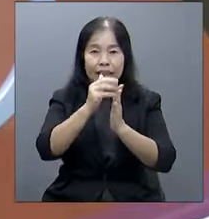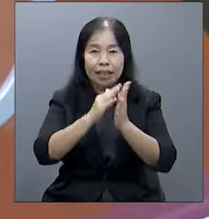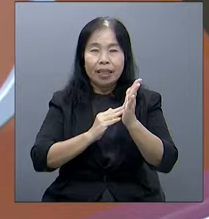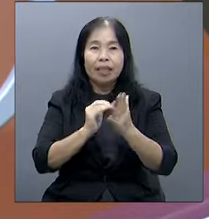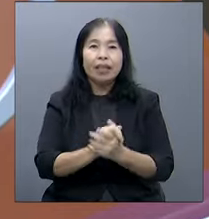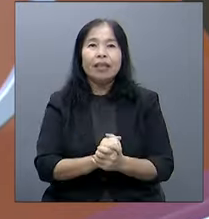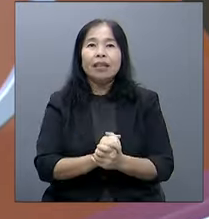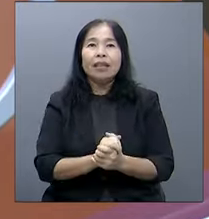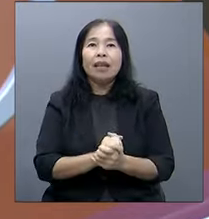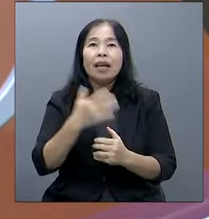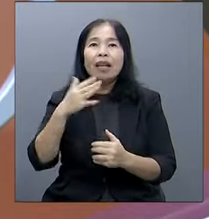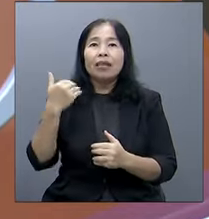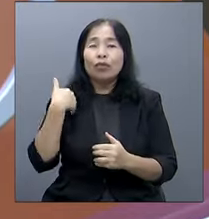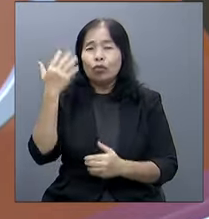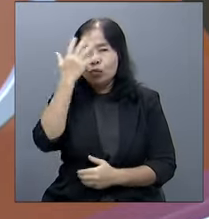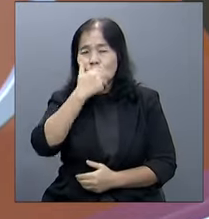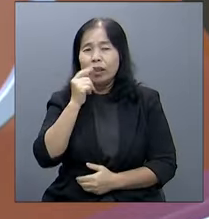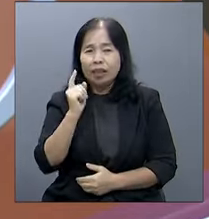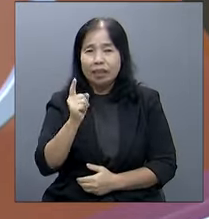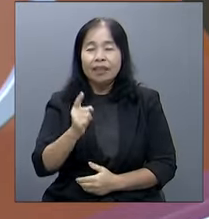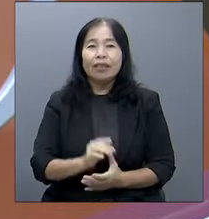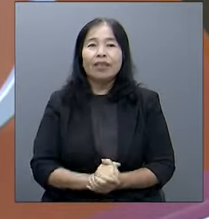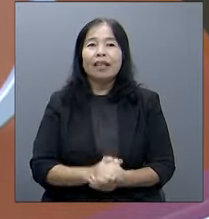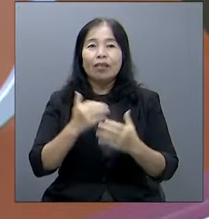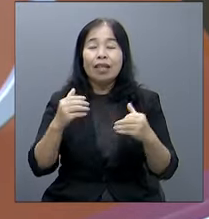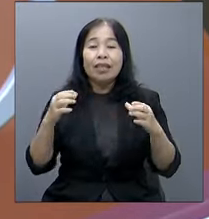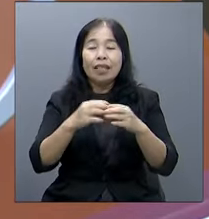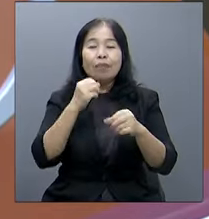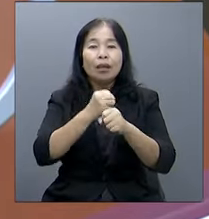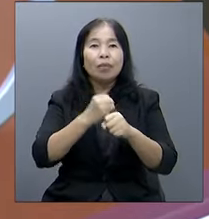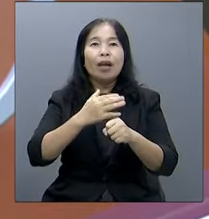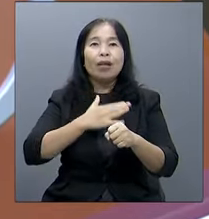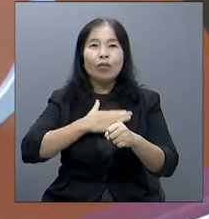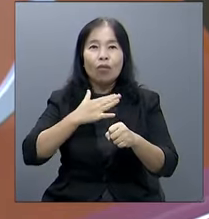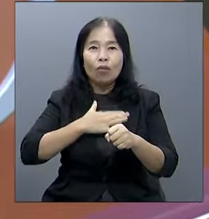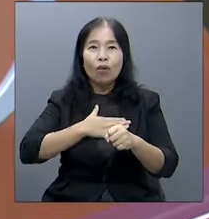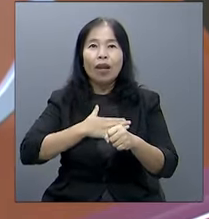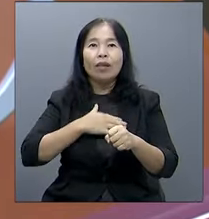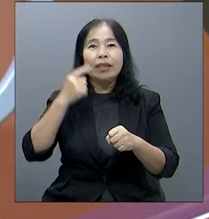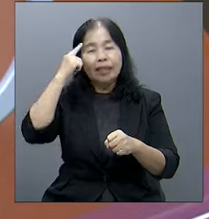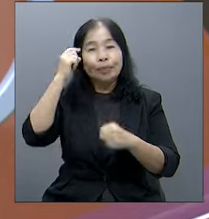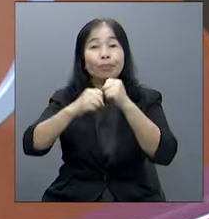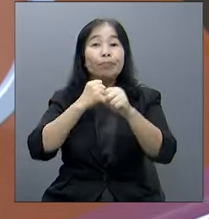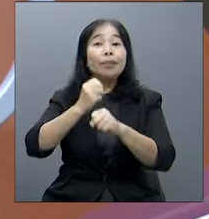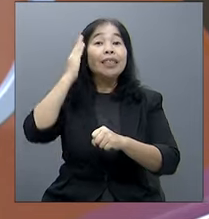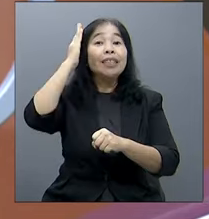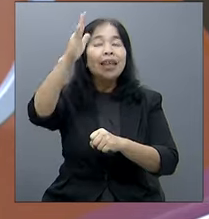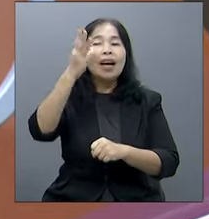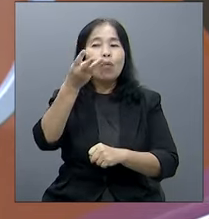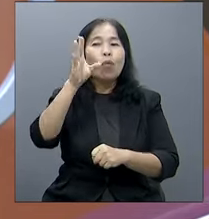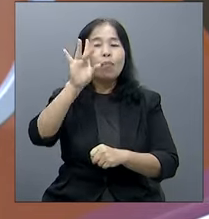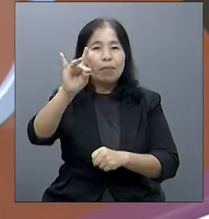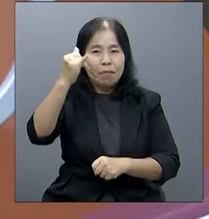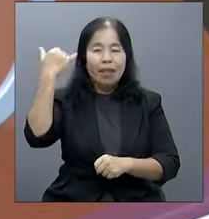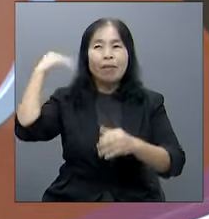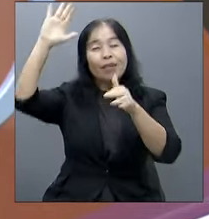อย่ที่จะบอกไปนะคะ สวยงามมากตอนนี้ทีมงานวัใหม่ไตี้กำลงเร่มคดแล้นะคะ ฉากปีหน้าอาจจะมความเป็ราช